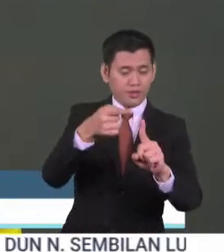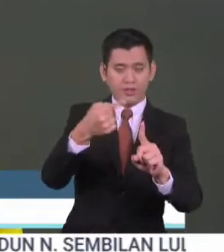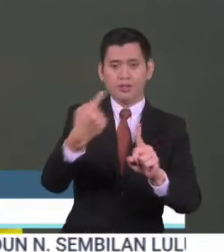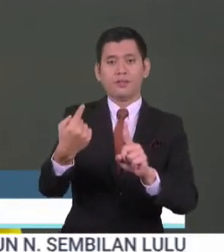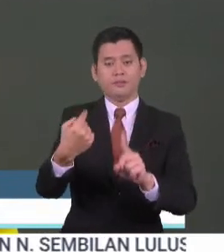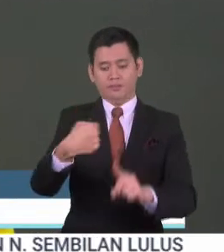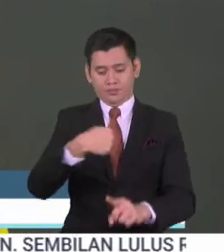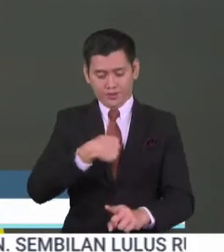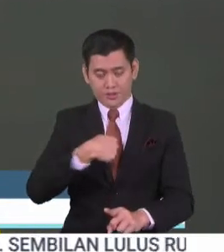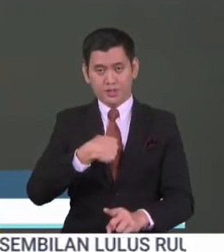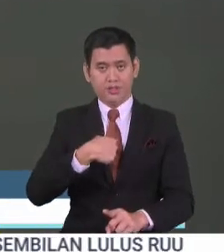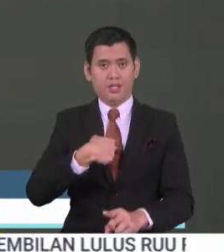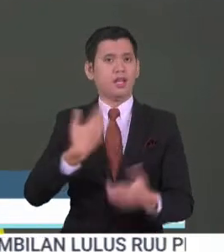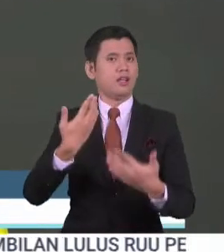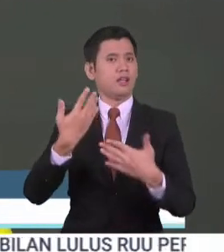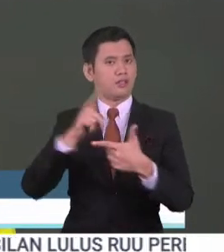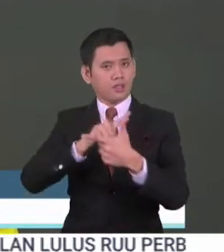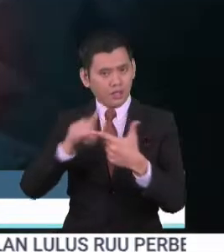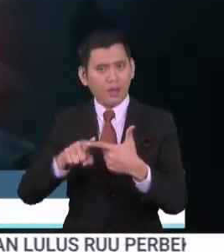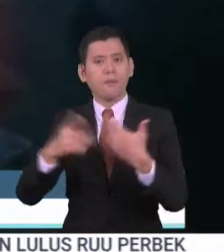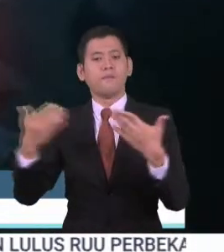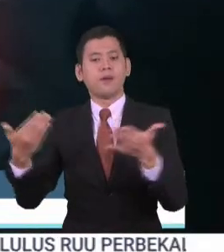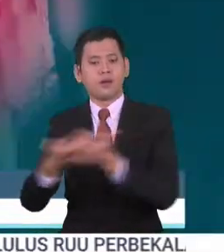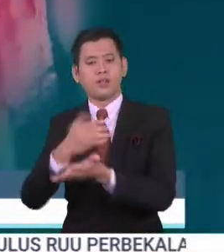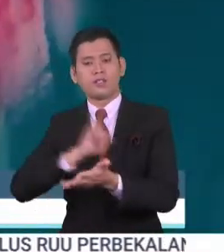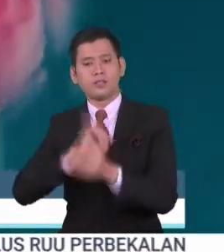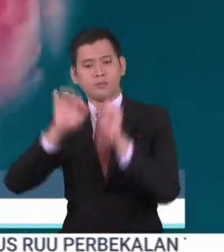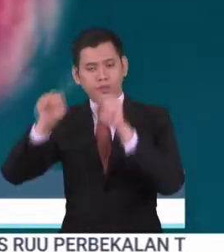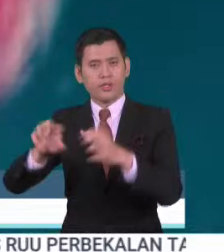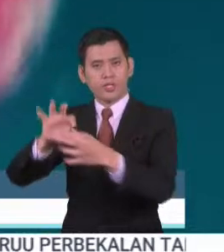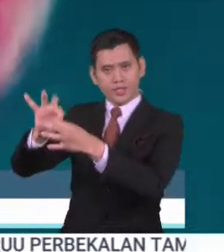tu insyaAllah saya akan teruskan kolaborasi.